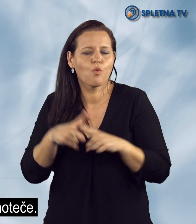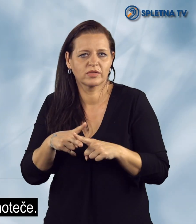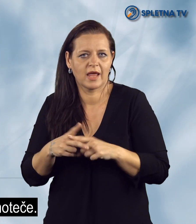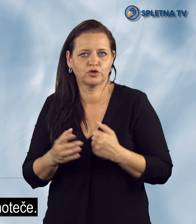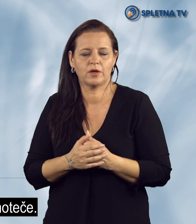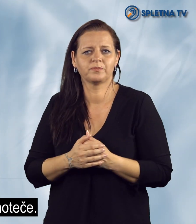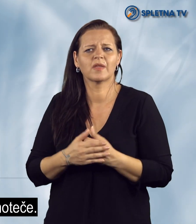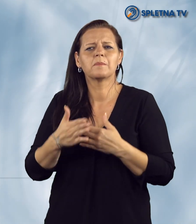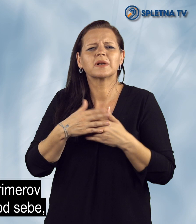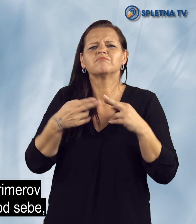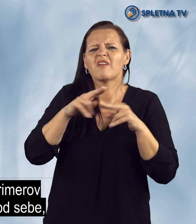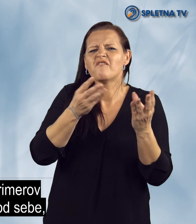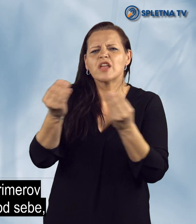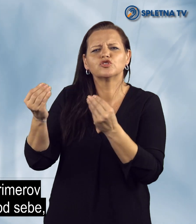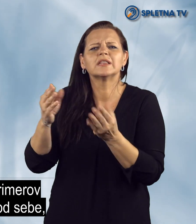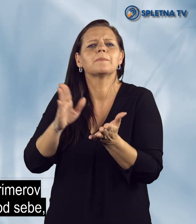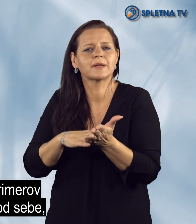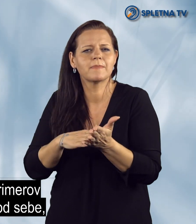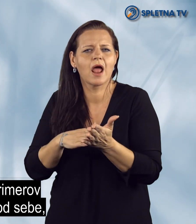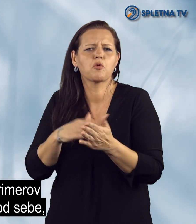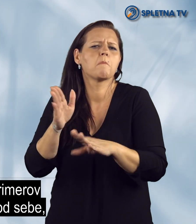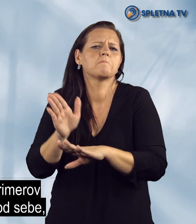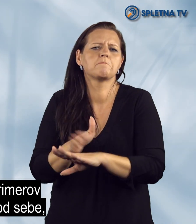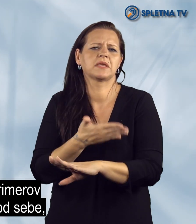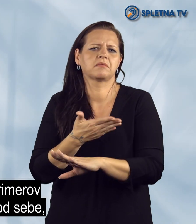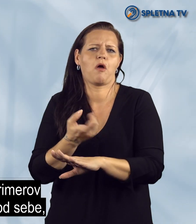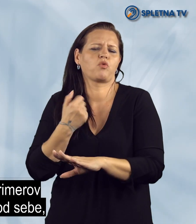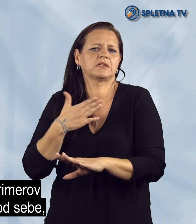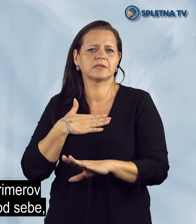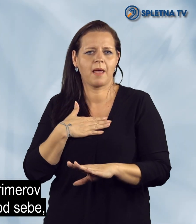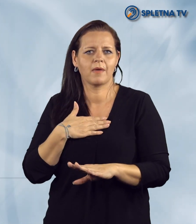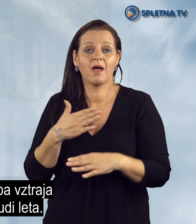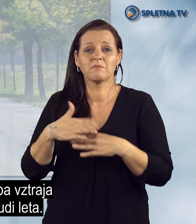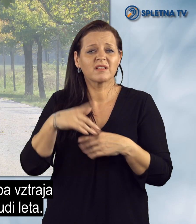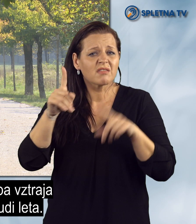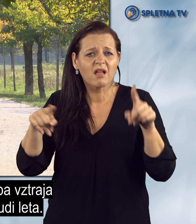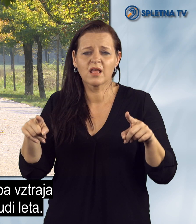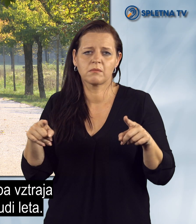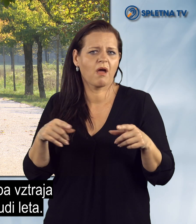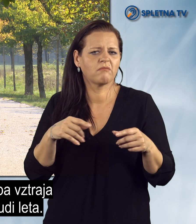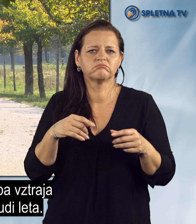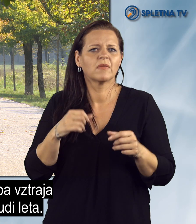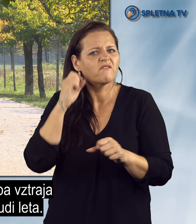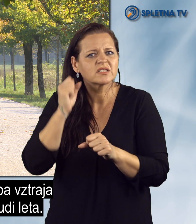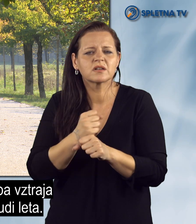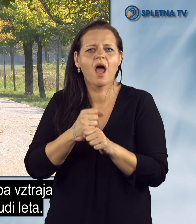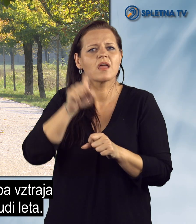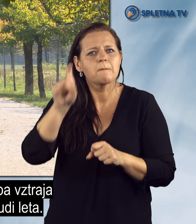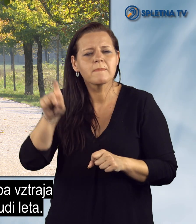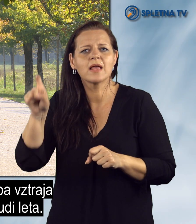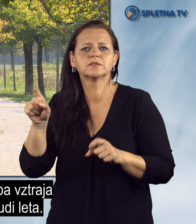zelo moteče. Pri večini primerov mine samo od sebe, pri nekaterih pa vztraja mesece in tudi